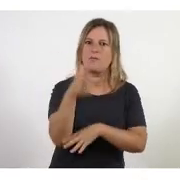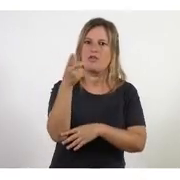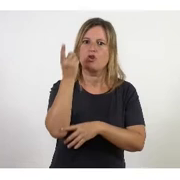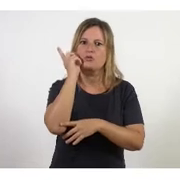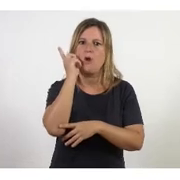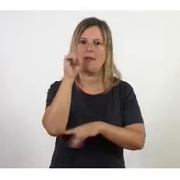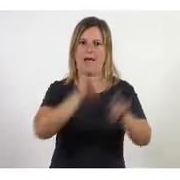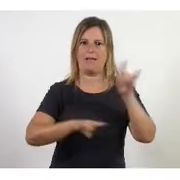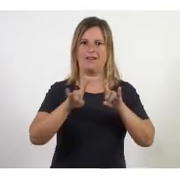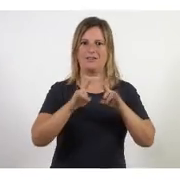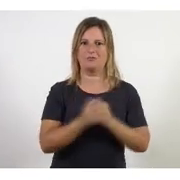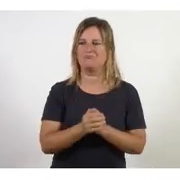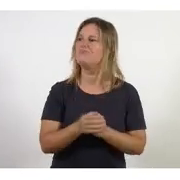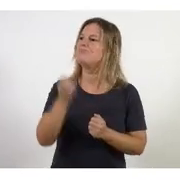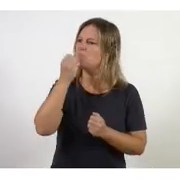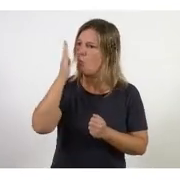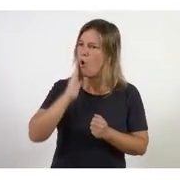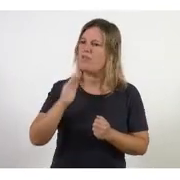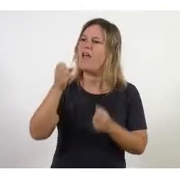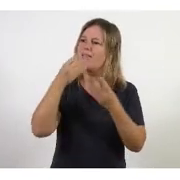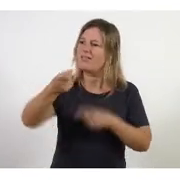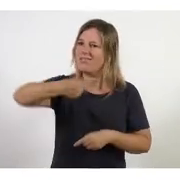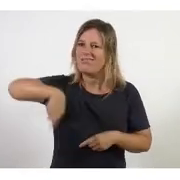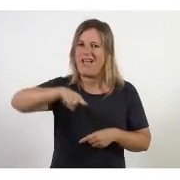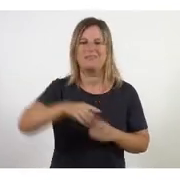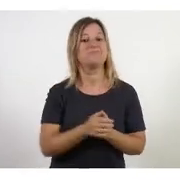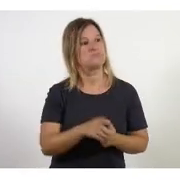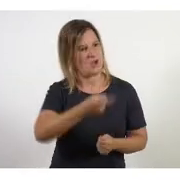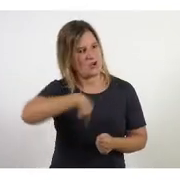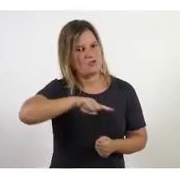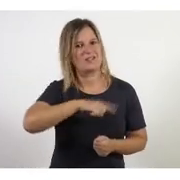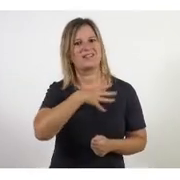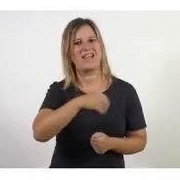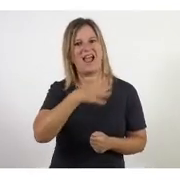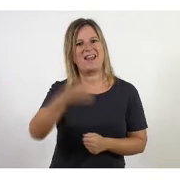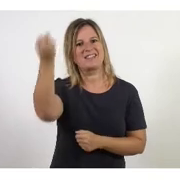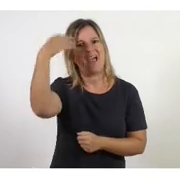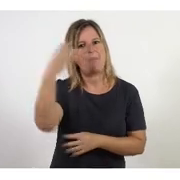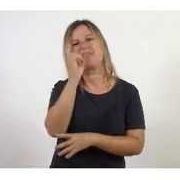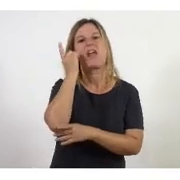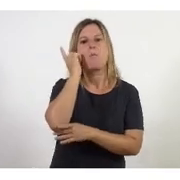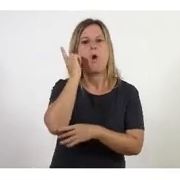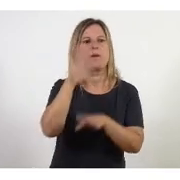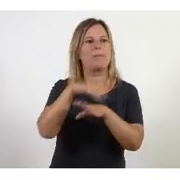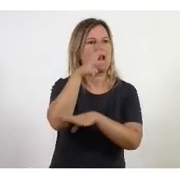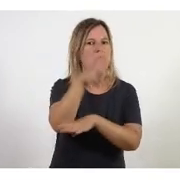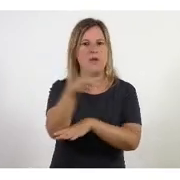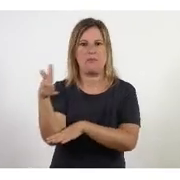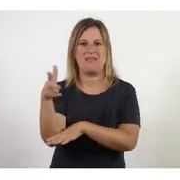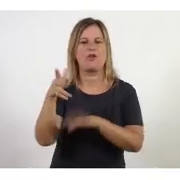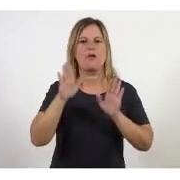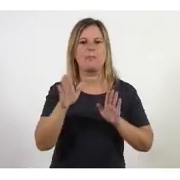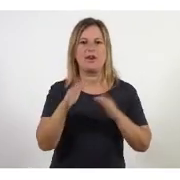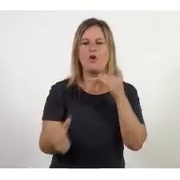Com esteu tots i totes? Molt bé. Nosaltres, amb ganes d'aprendre a utilitzar el mòbil per fer vídeos, però, si et sembla, abans